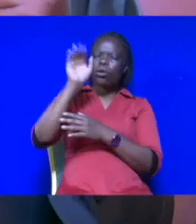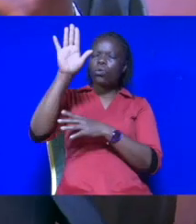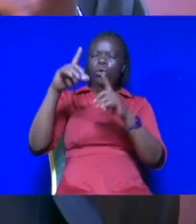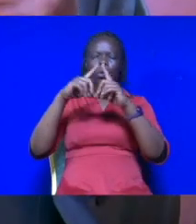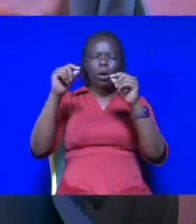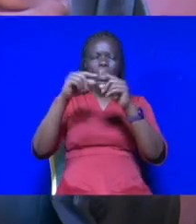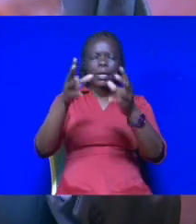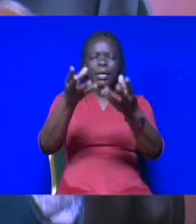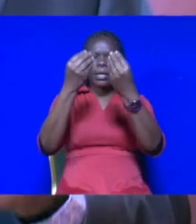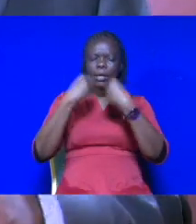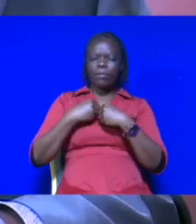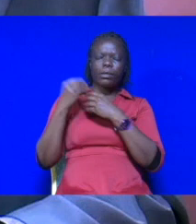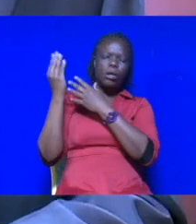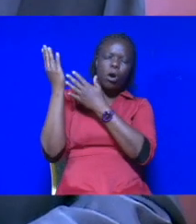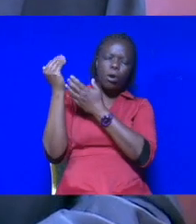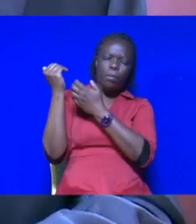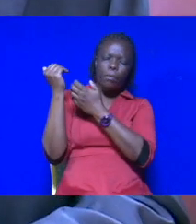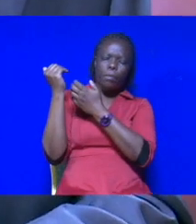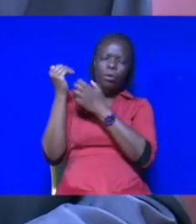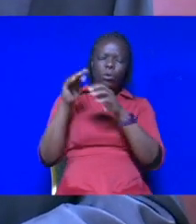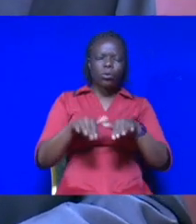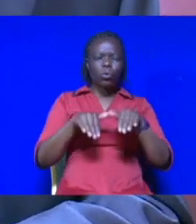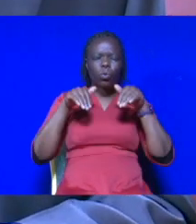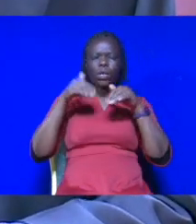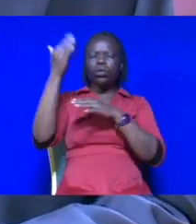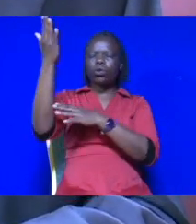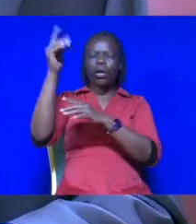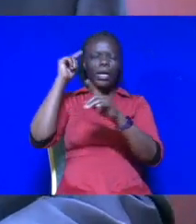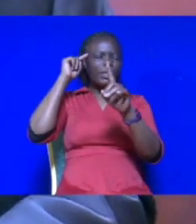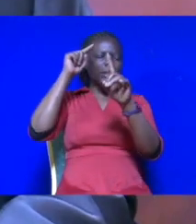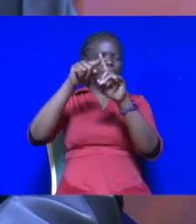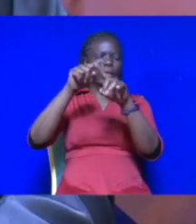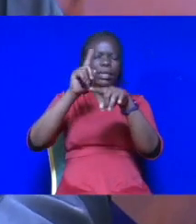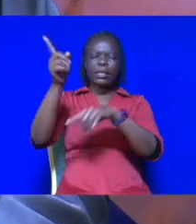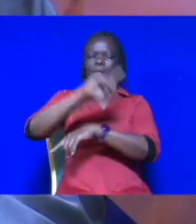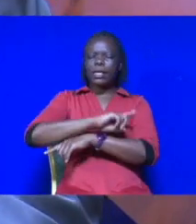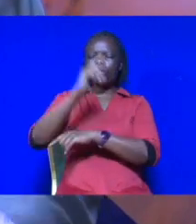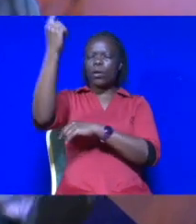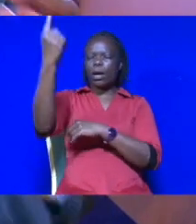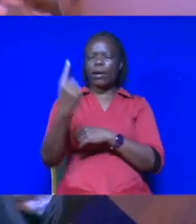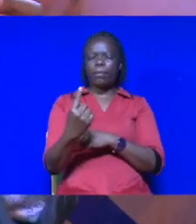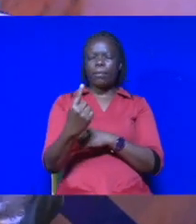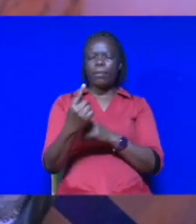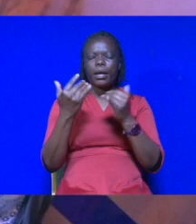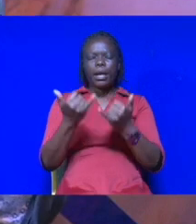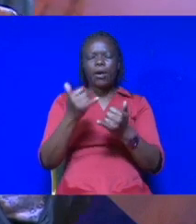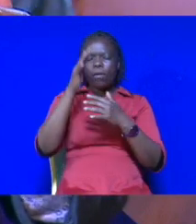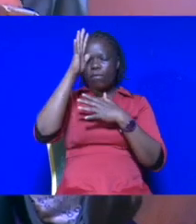linatupatia matumaini ya kukusubiri mpaka siku ile utakapokuja. Sasa Mungu